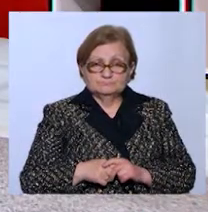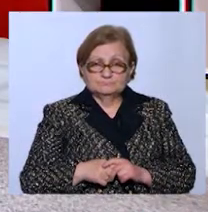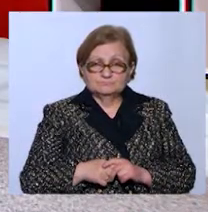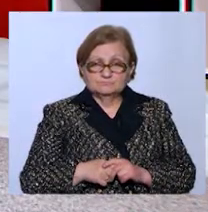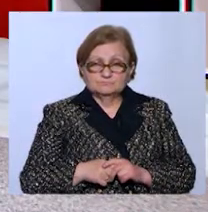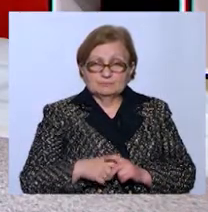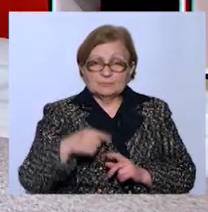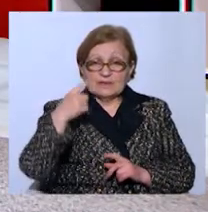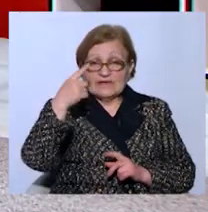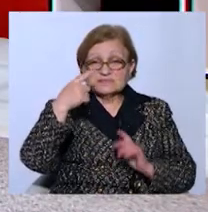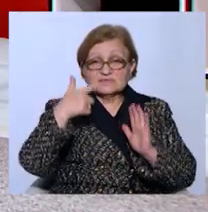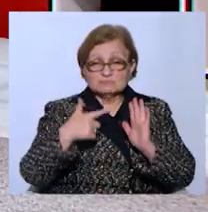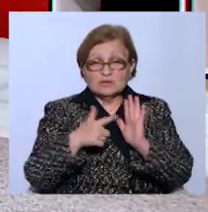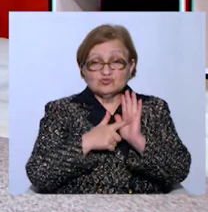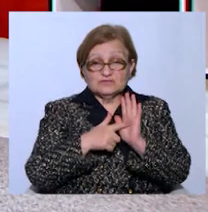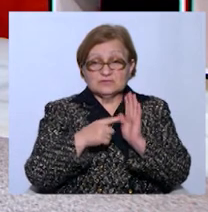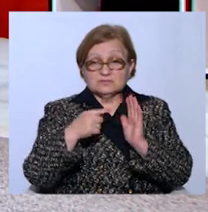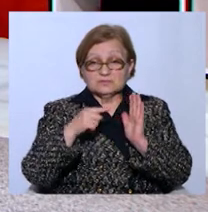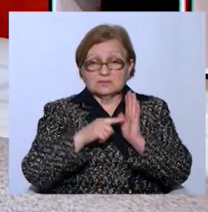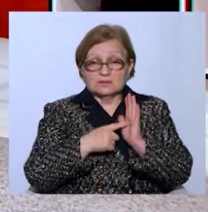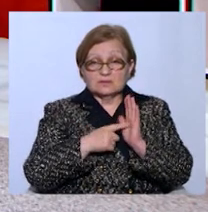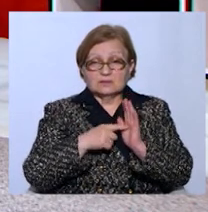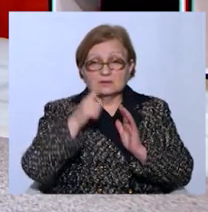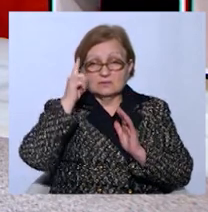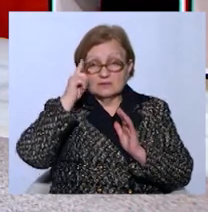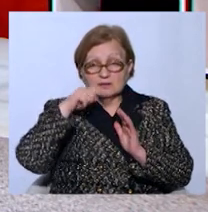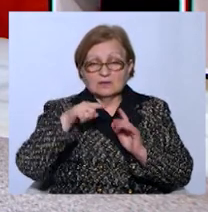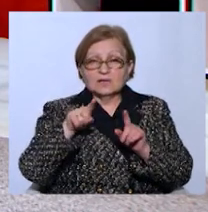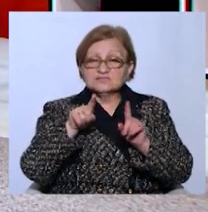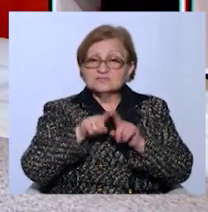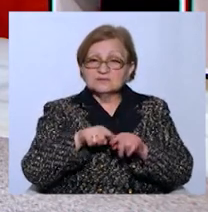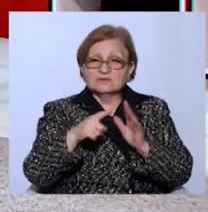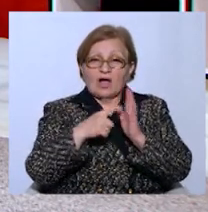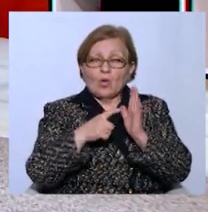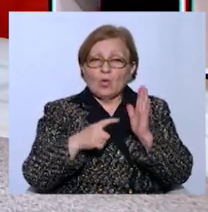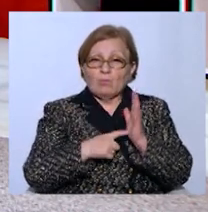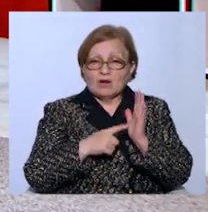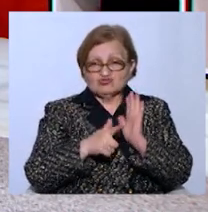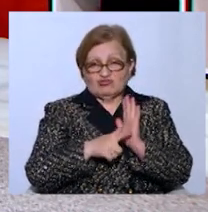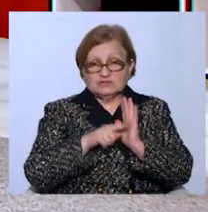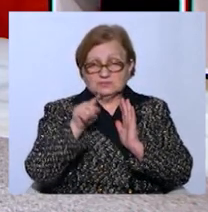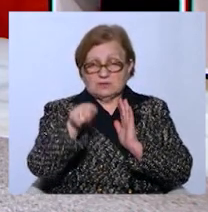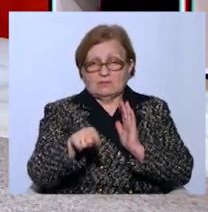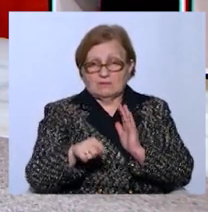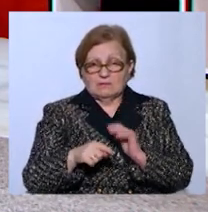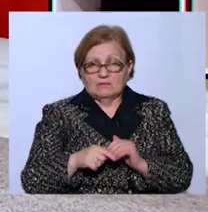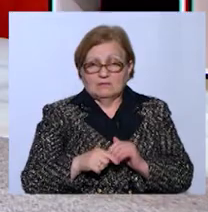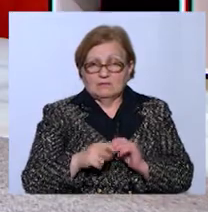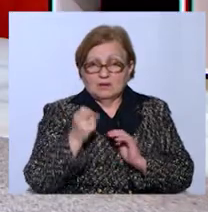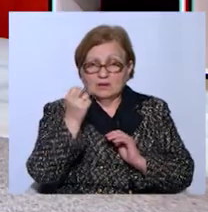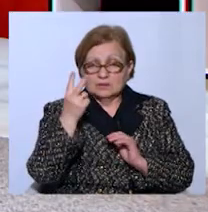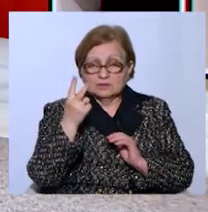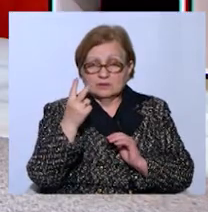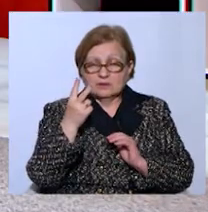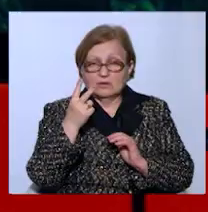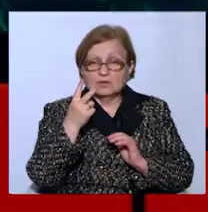1 მეშვიდეზე გამრავლება, ვიცოდეთ რომ ეს არის გაყოფა 7-ზე. მაშ 12